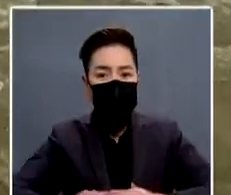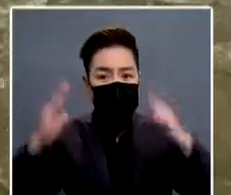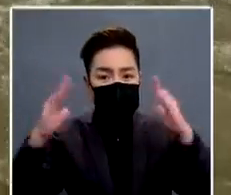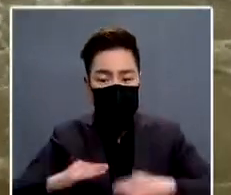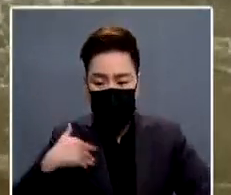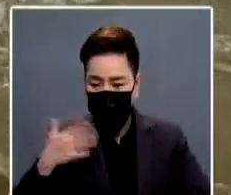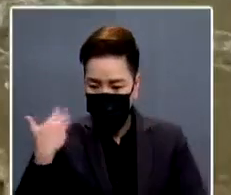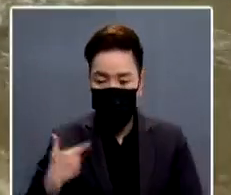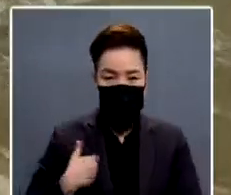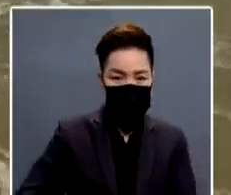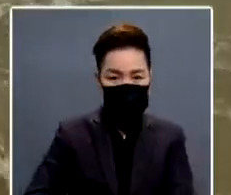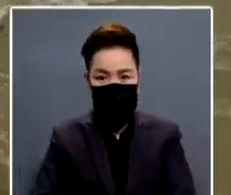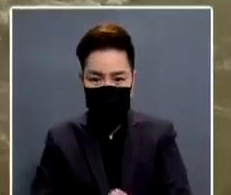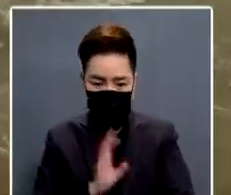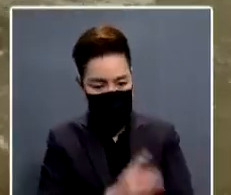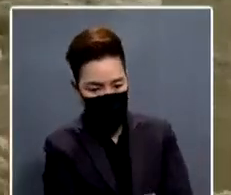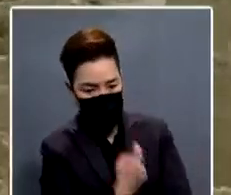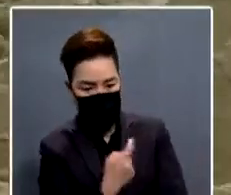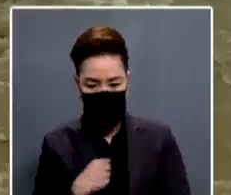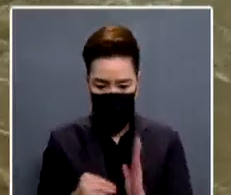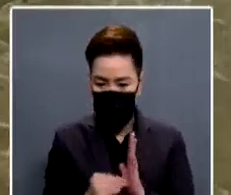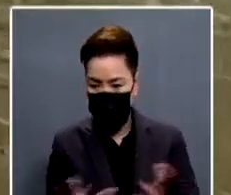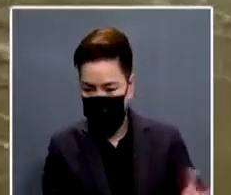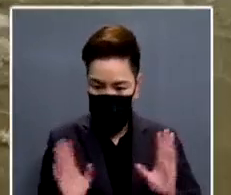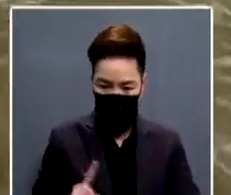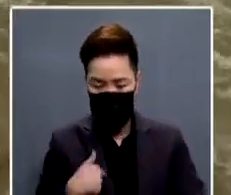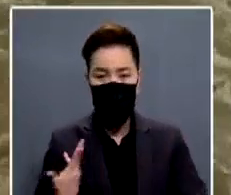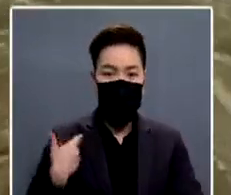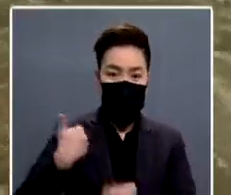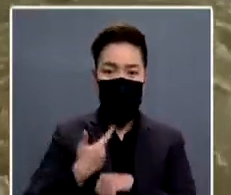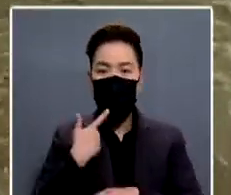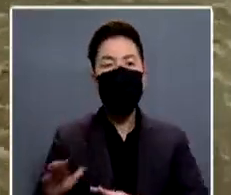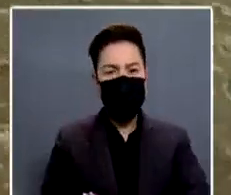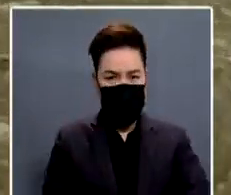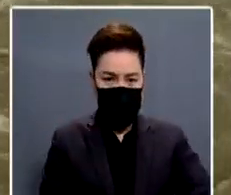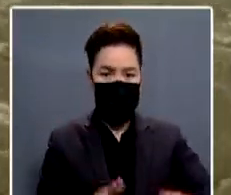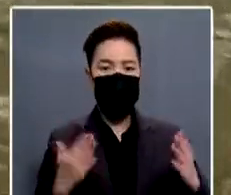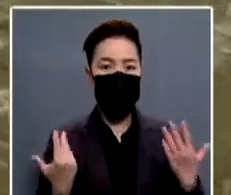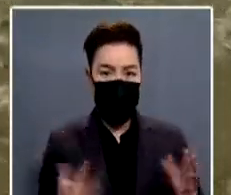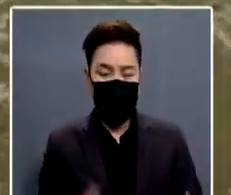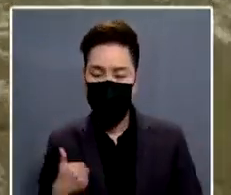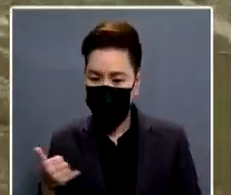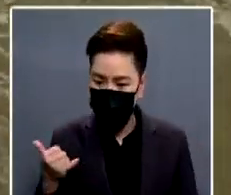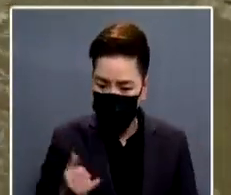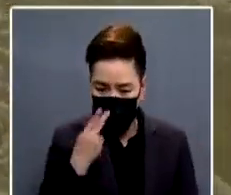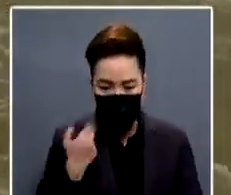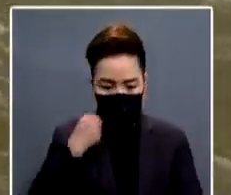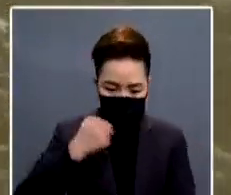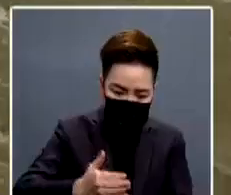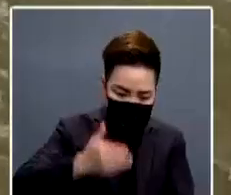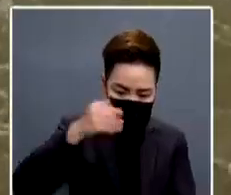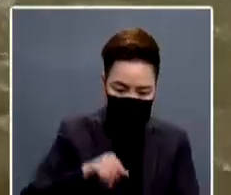าแอคชั่นละเพราะว่าคนถามกันเยอะไงกทมจะยังไงท่านบอกตอนนี้ท่านเตรียมการเอาไว้หมดแล้วนะคะไม่ว่าจะเป็นจุดที่เป็นประตูระบาย